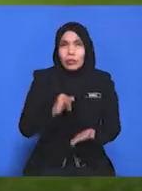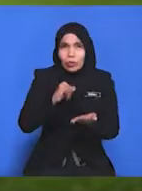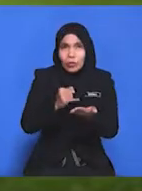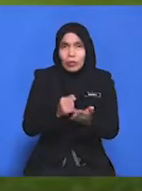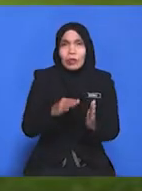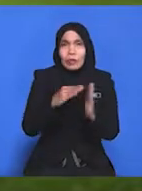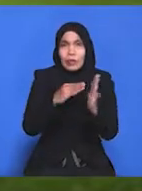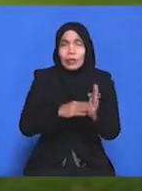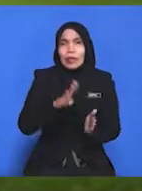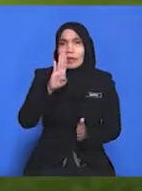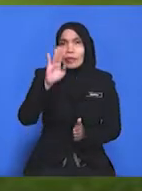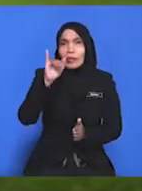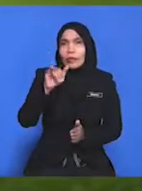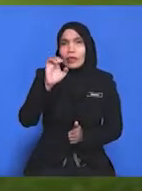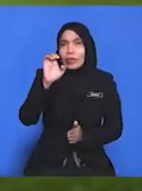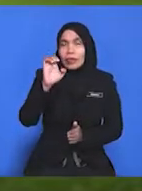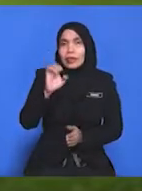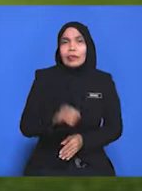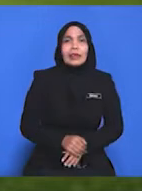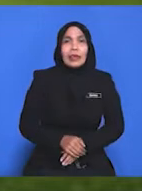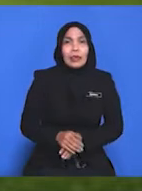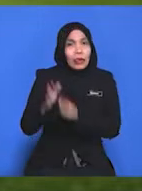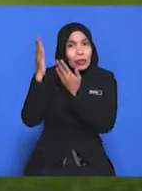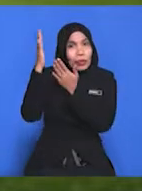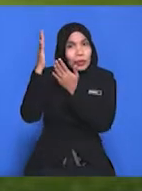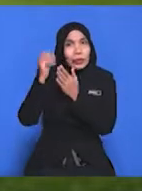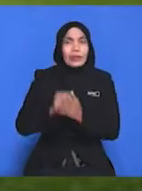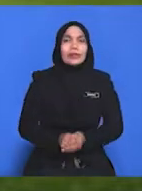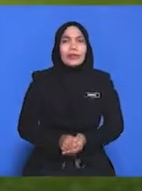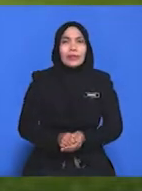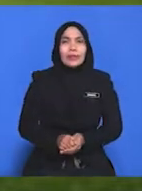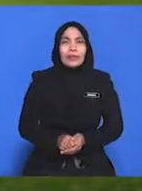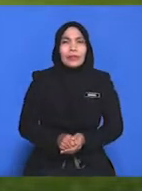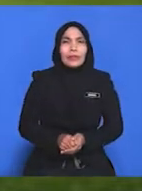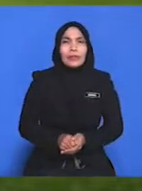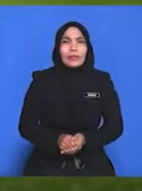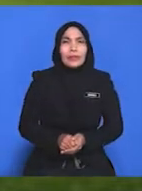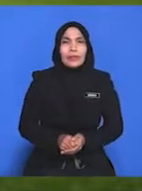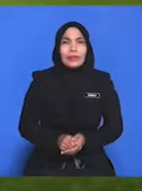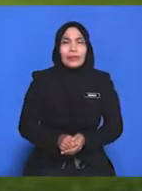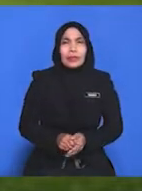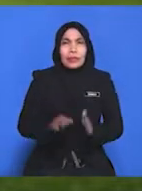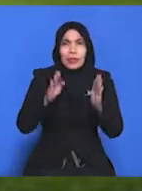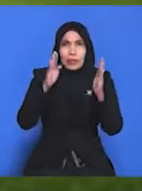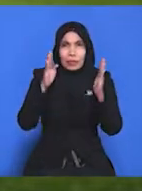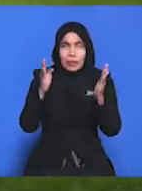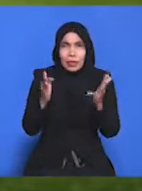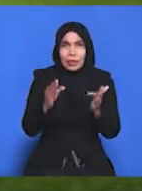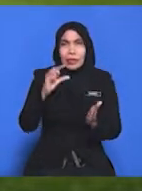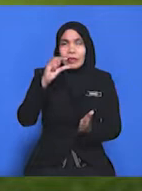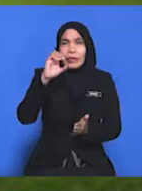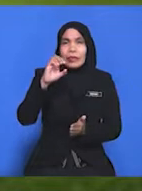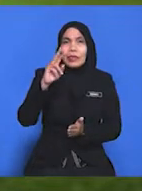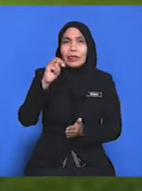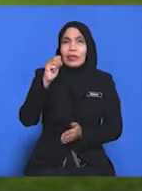Terdapat 2 jenis bracket, iaitu bracket genap dan bracket ganjil. Bracket genap digunakan jika